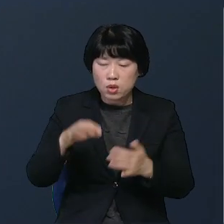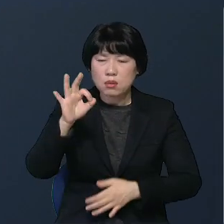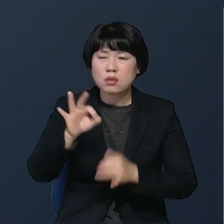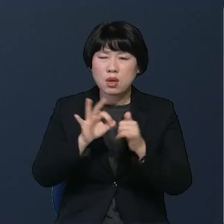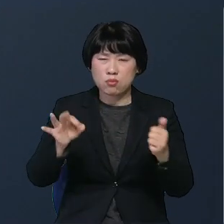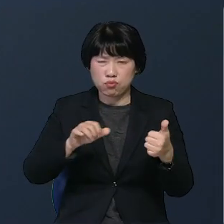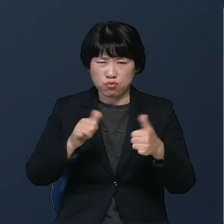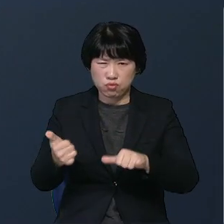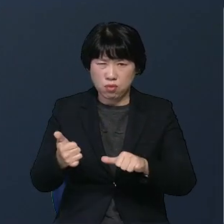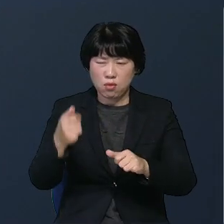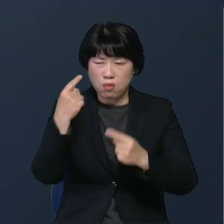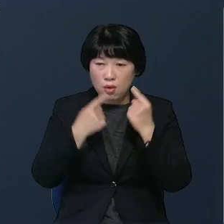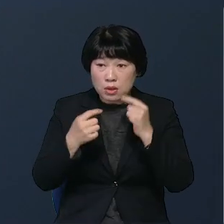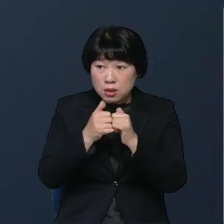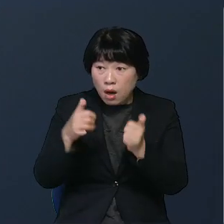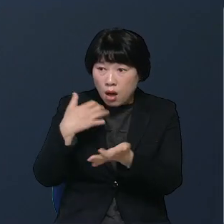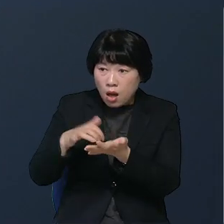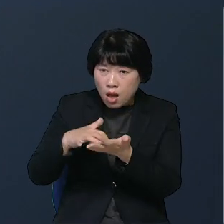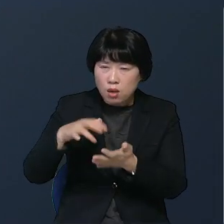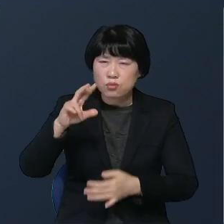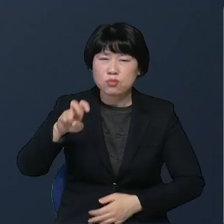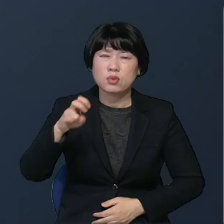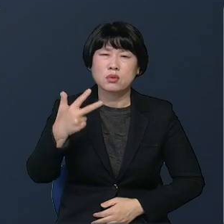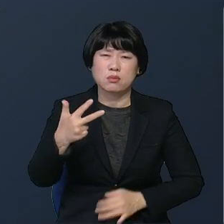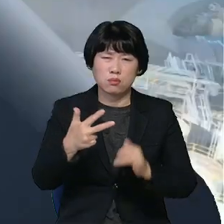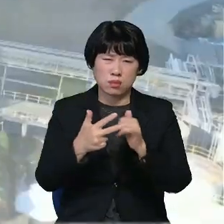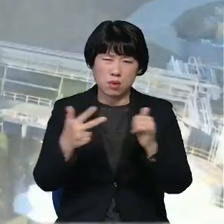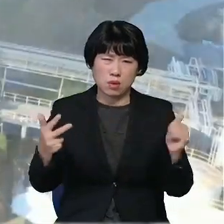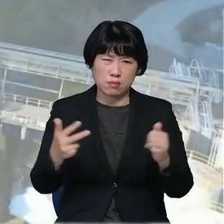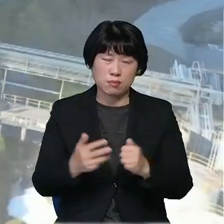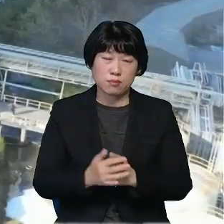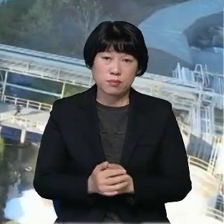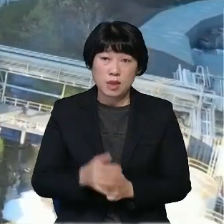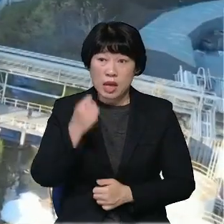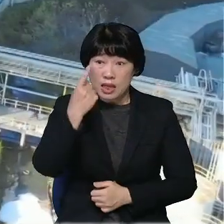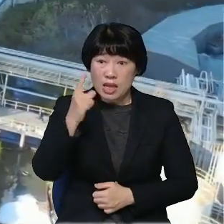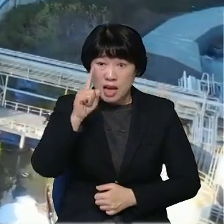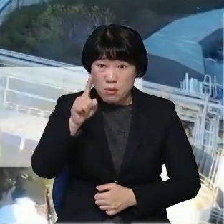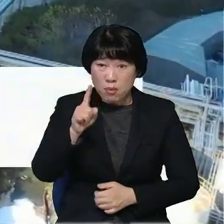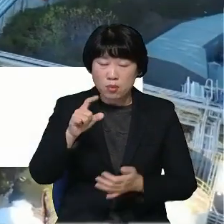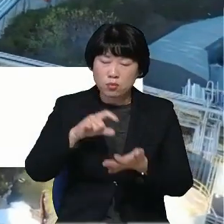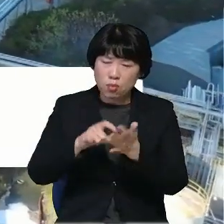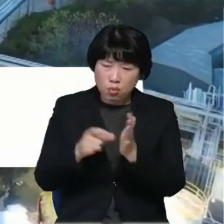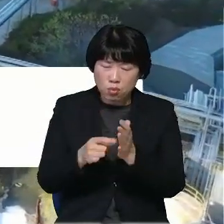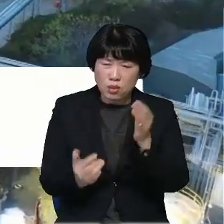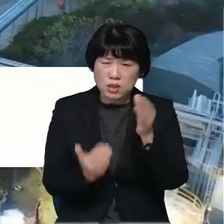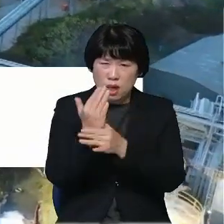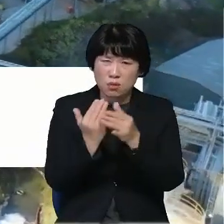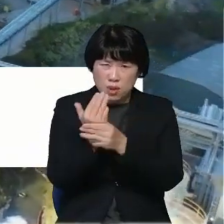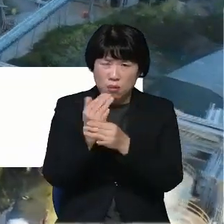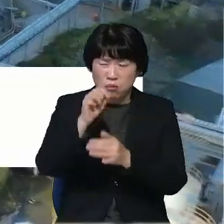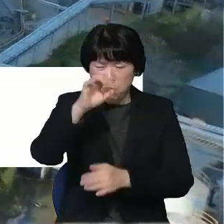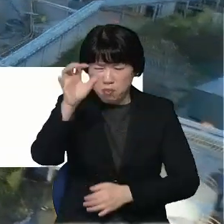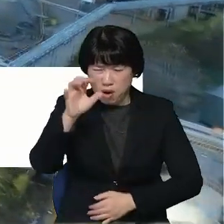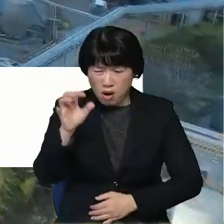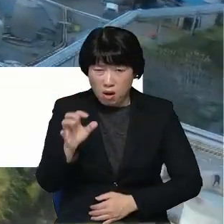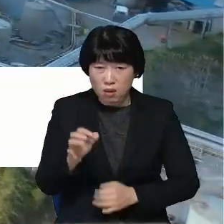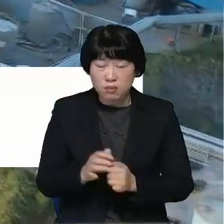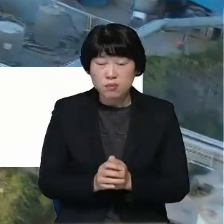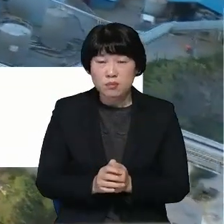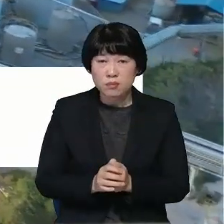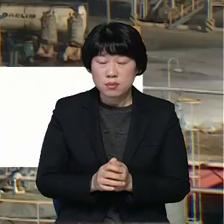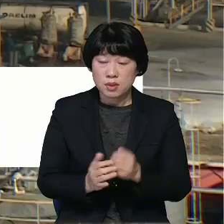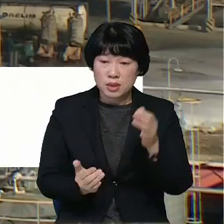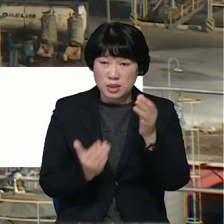10명이 숨졌고 다친 사람만 27명에 달합니다. 한 달에 한 번꼴로 사고가 나고 있는 겁니다.